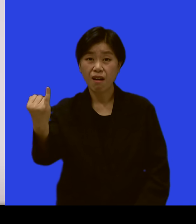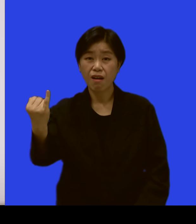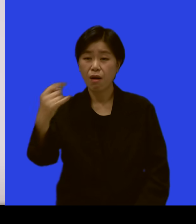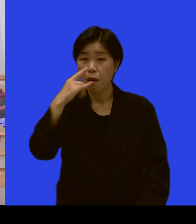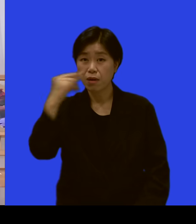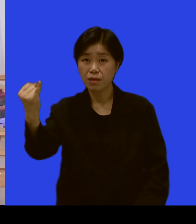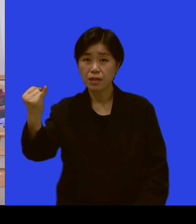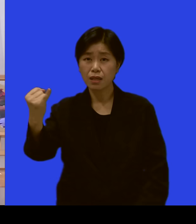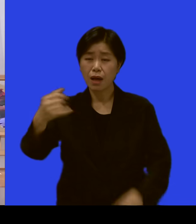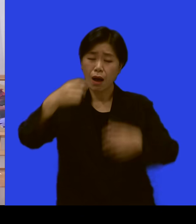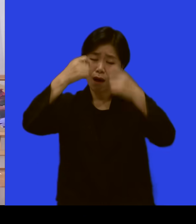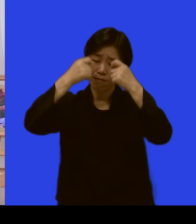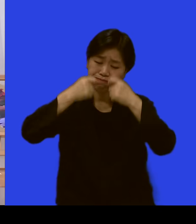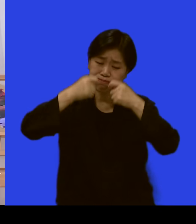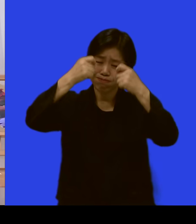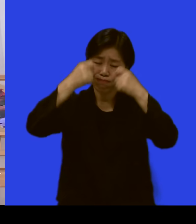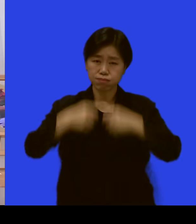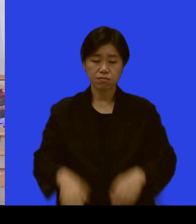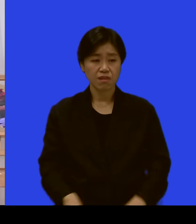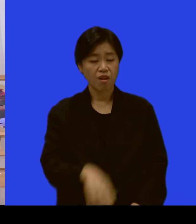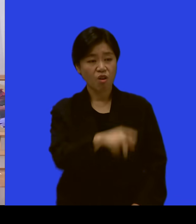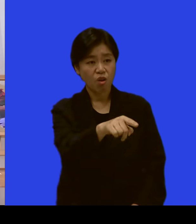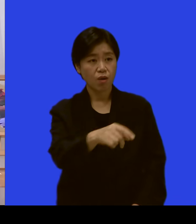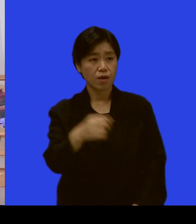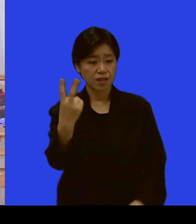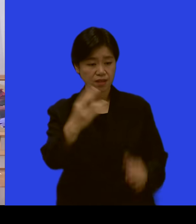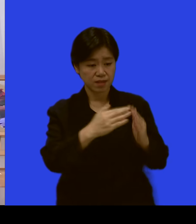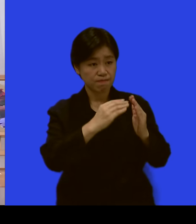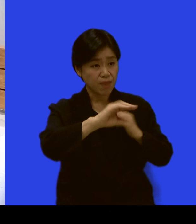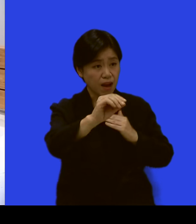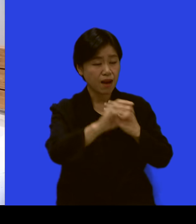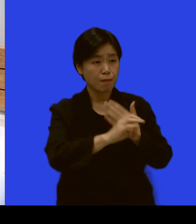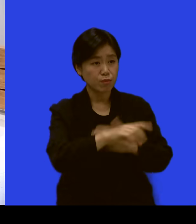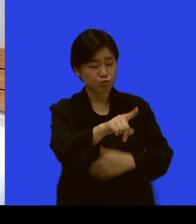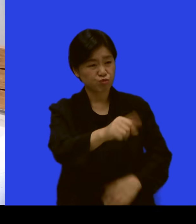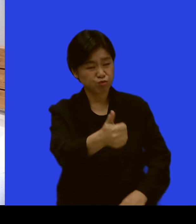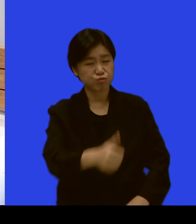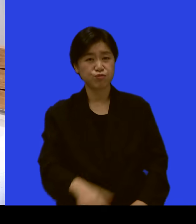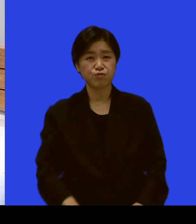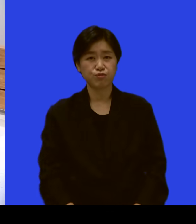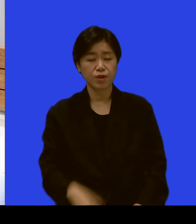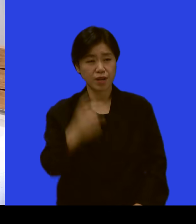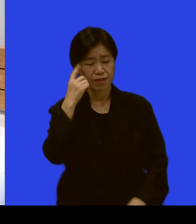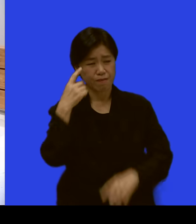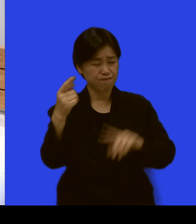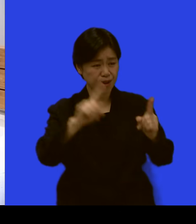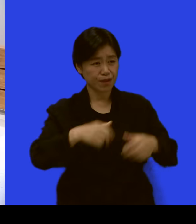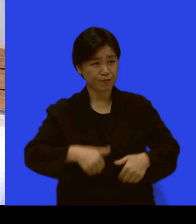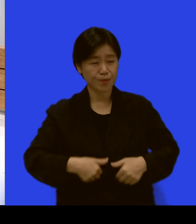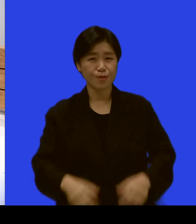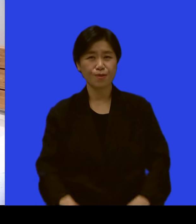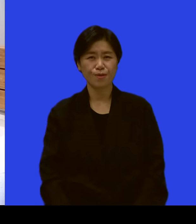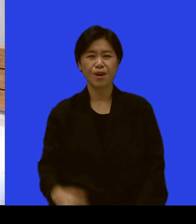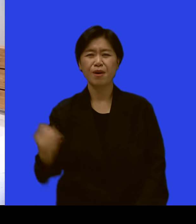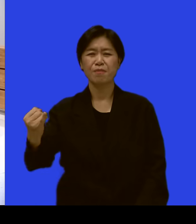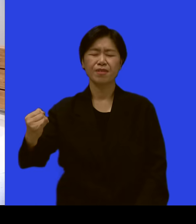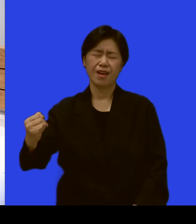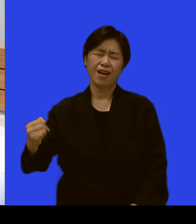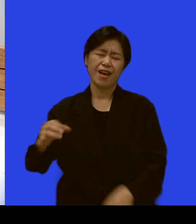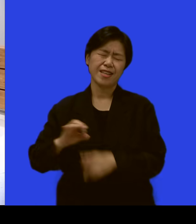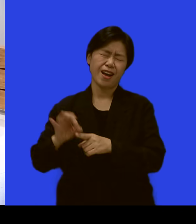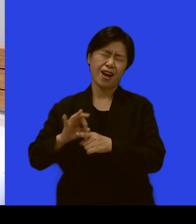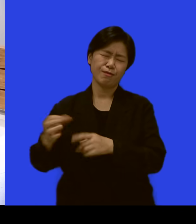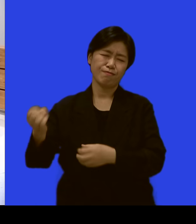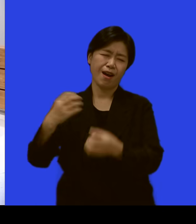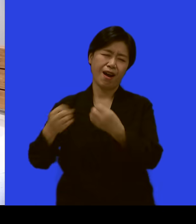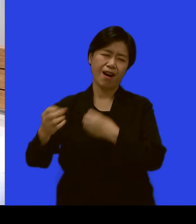오셨고 우시면서 야, 너 다시 나가면 접어버리겠다. 네, 정신 똑바로 차려야 된다. 그건 진짜 또 반가움의